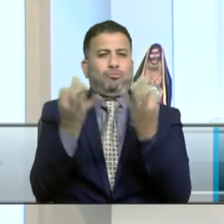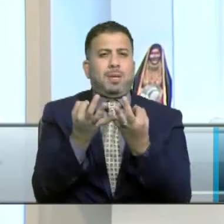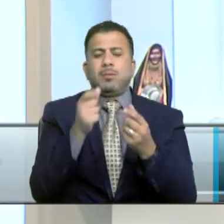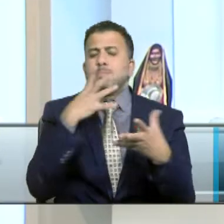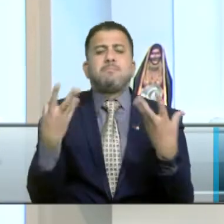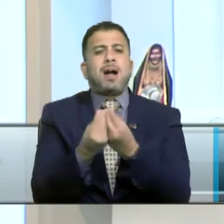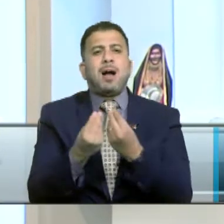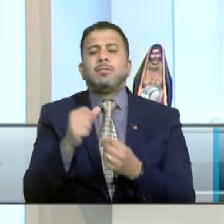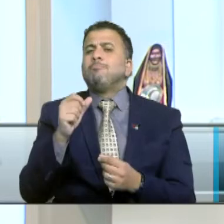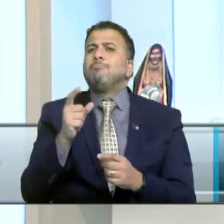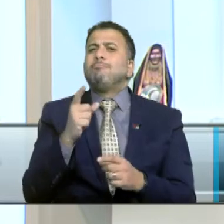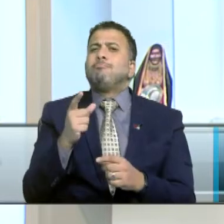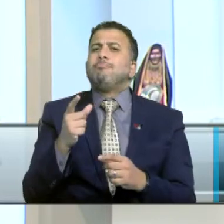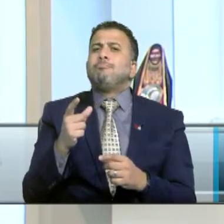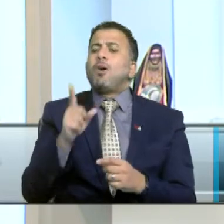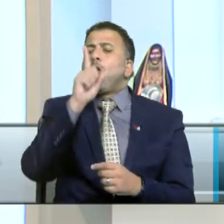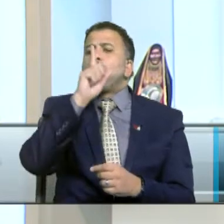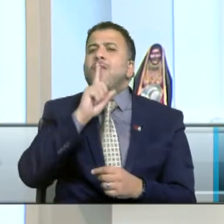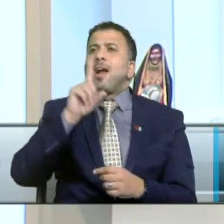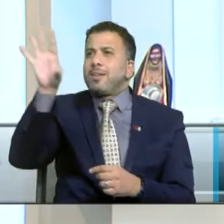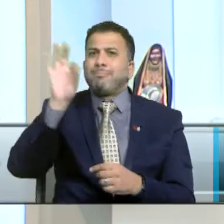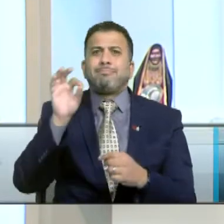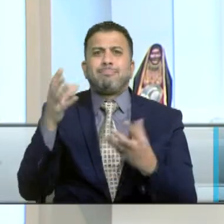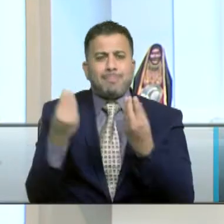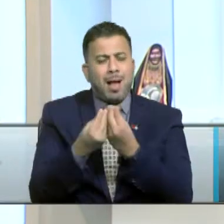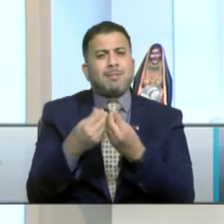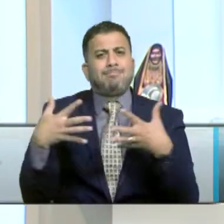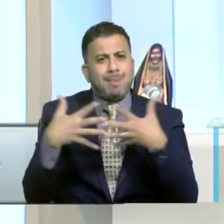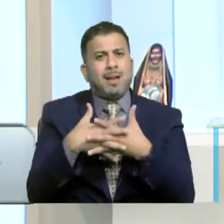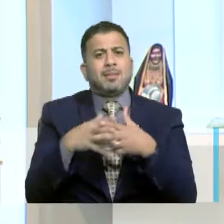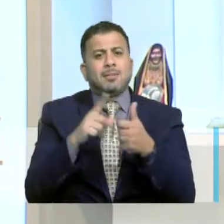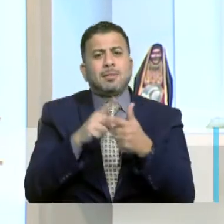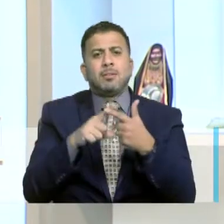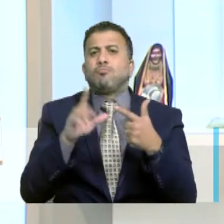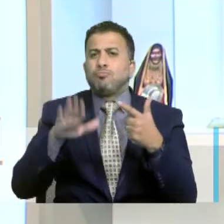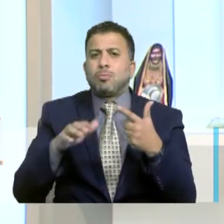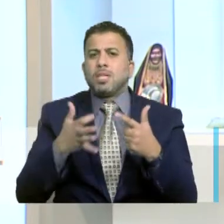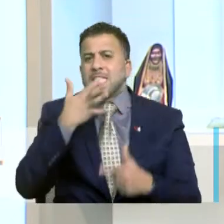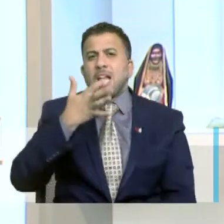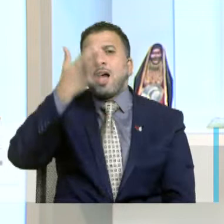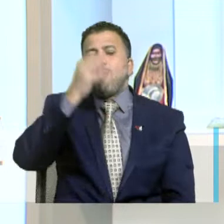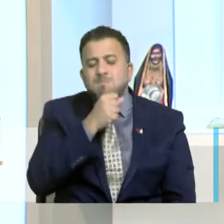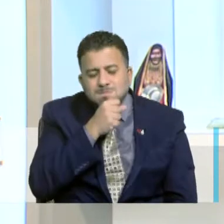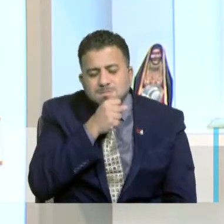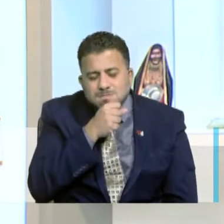ومع بعض الزملاء من خورفكان، وكان تواجد كبار السن في هذا